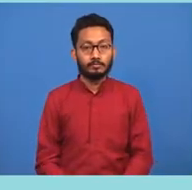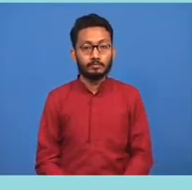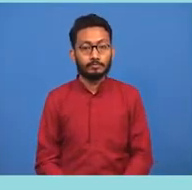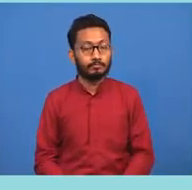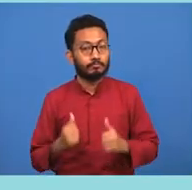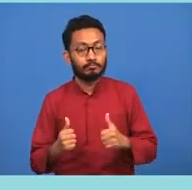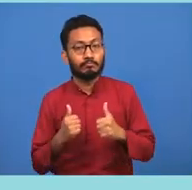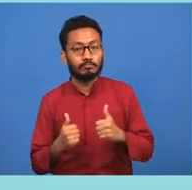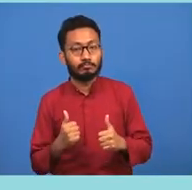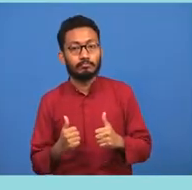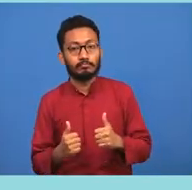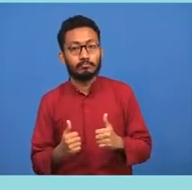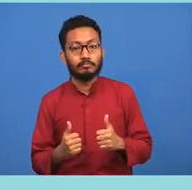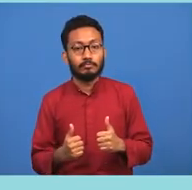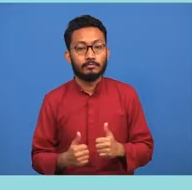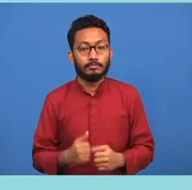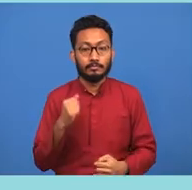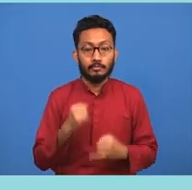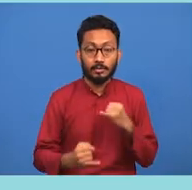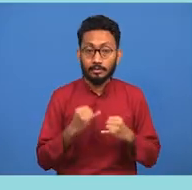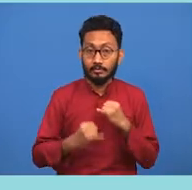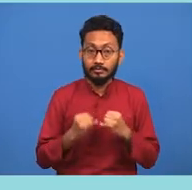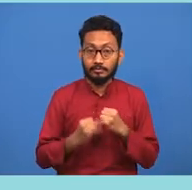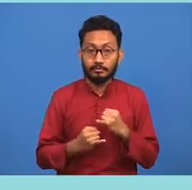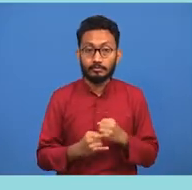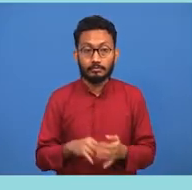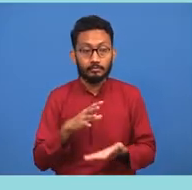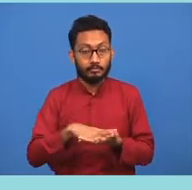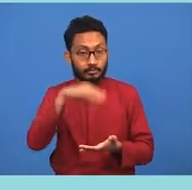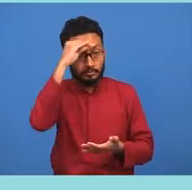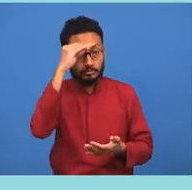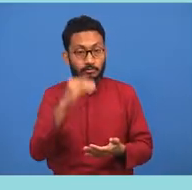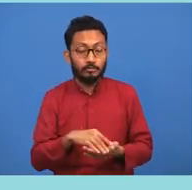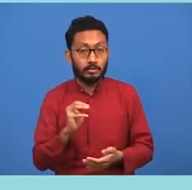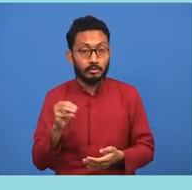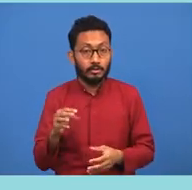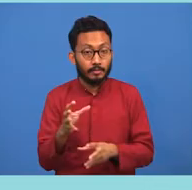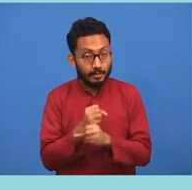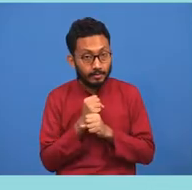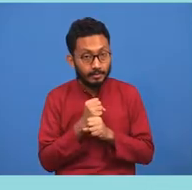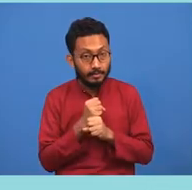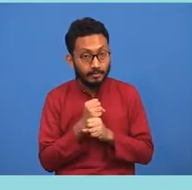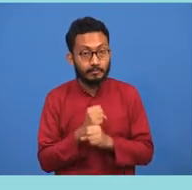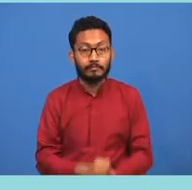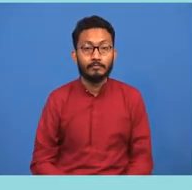Syabas murid-murid. Di akhir pembelajaran ini, murid-murid telah dapat